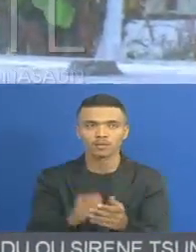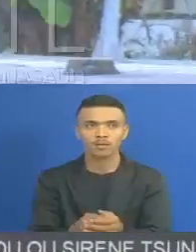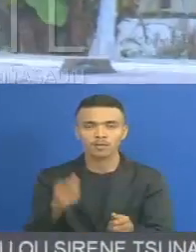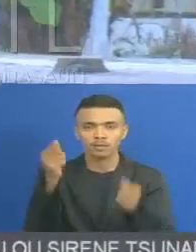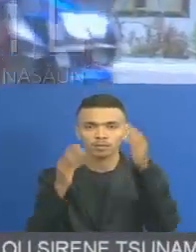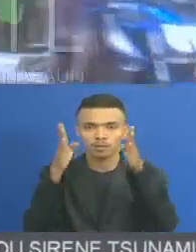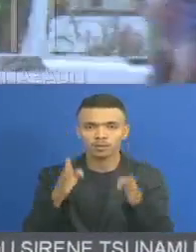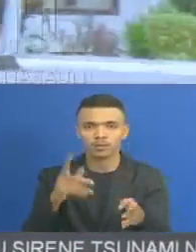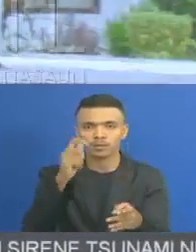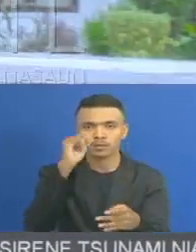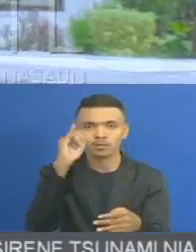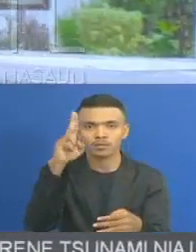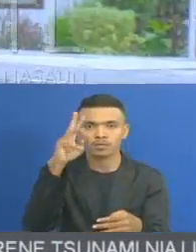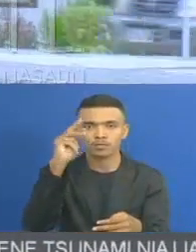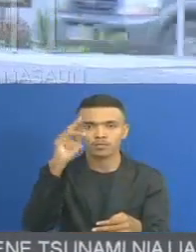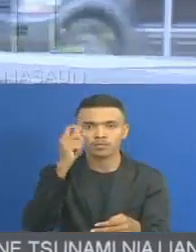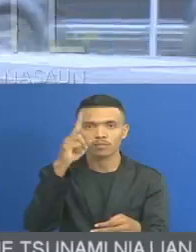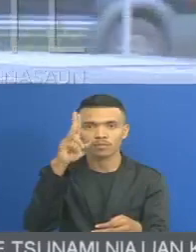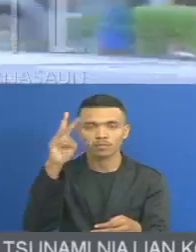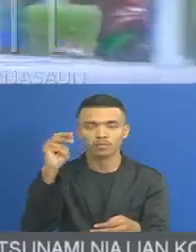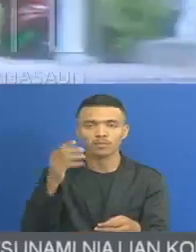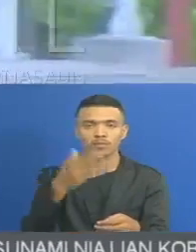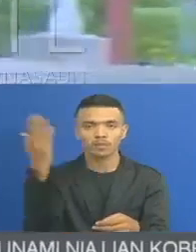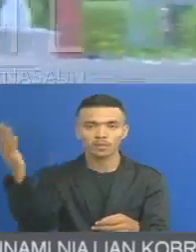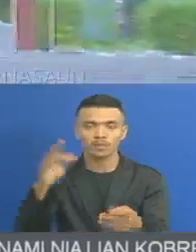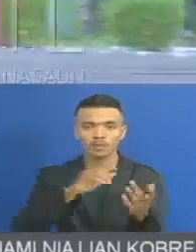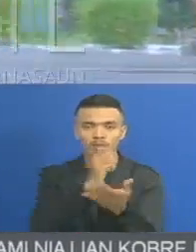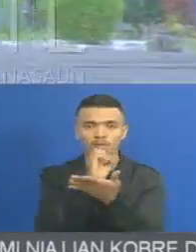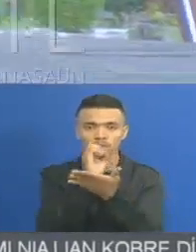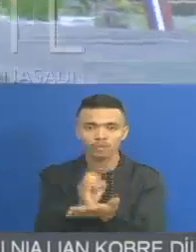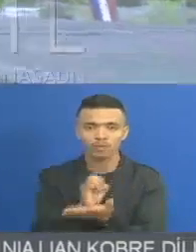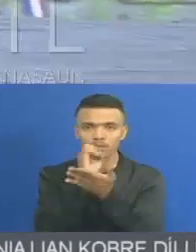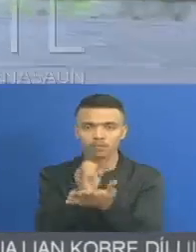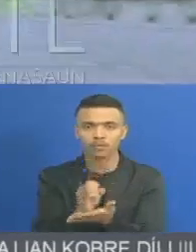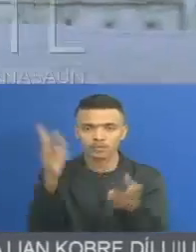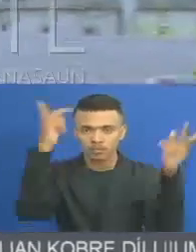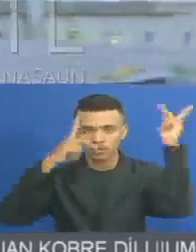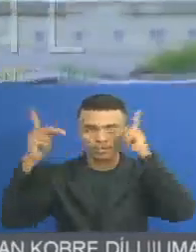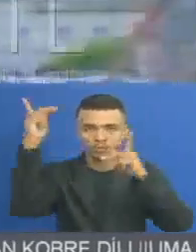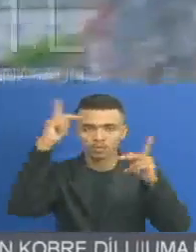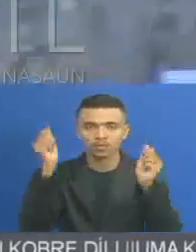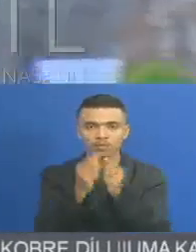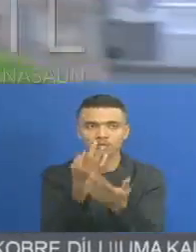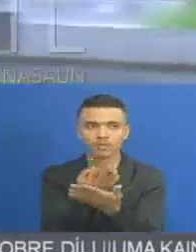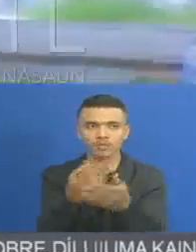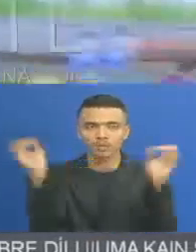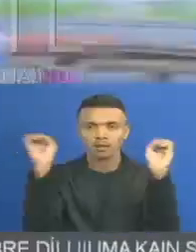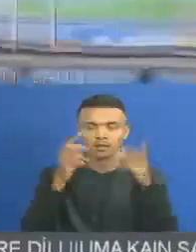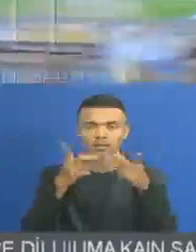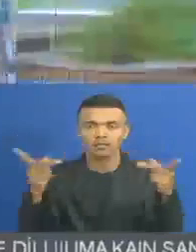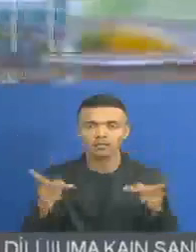Motorista TomTom neve movimento e a capital veicusi rodi tula passageiros preocupa o rendimento no la espaço